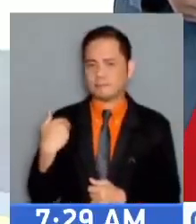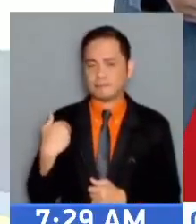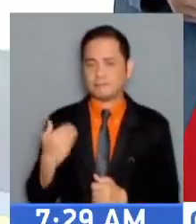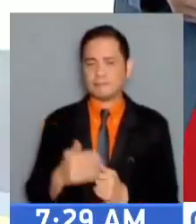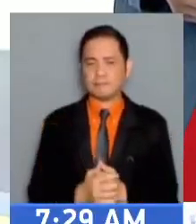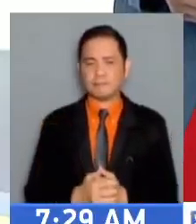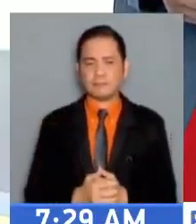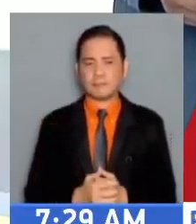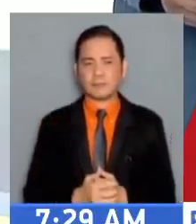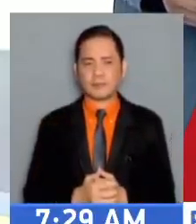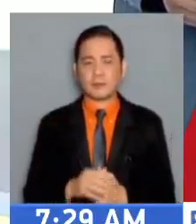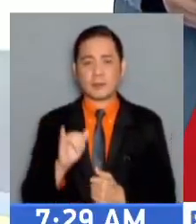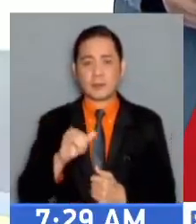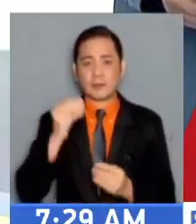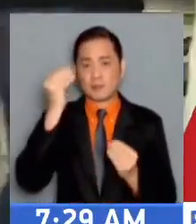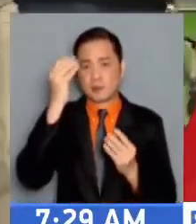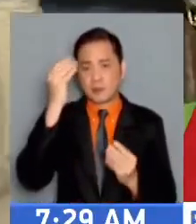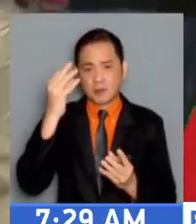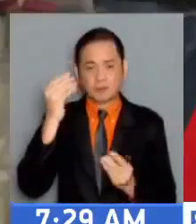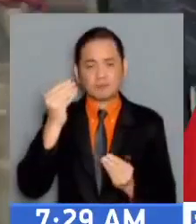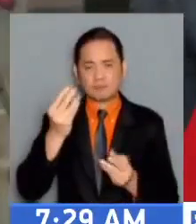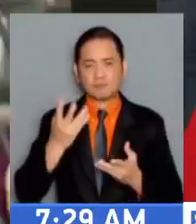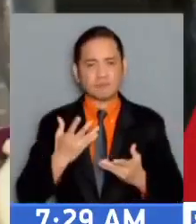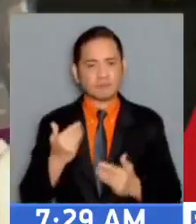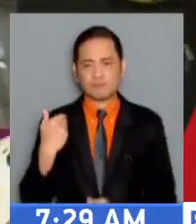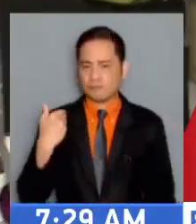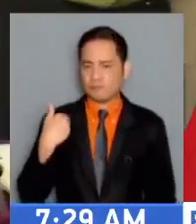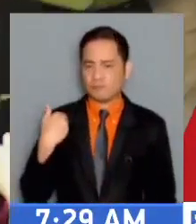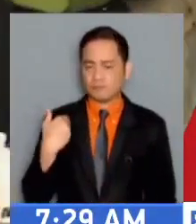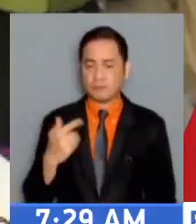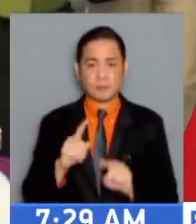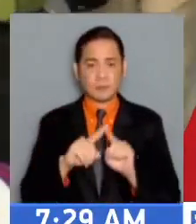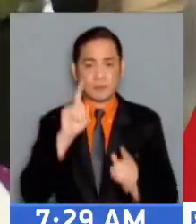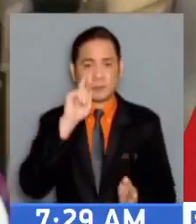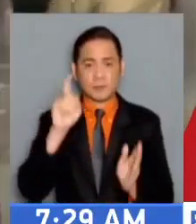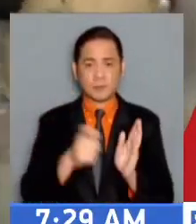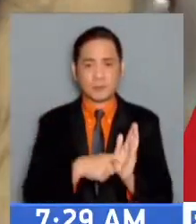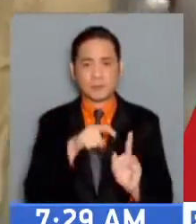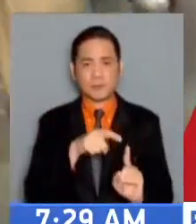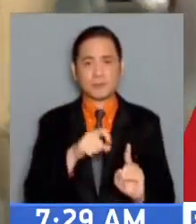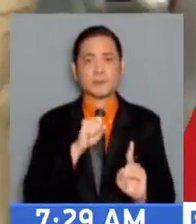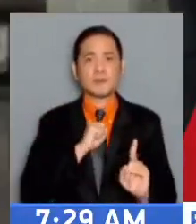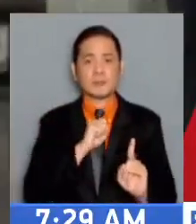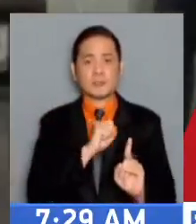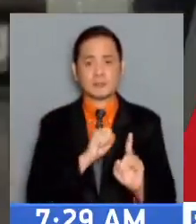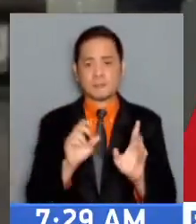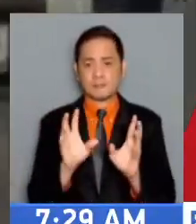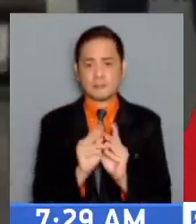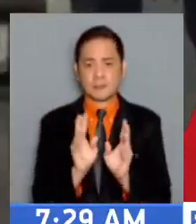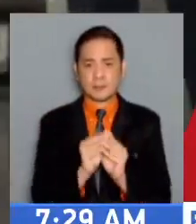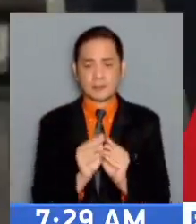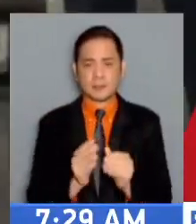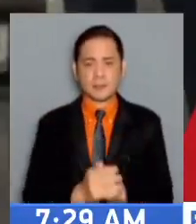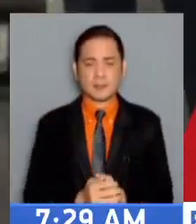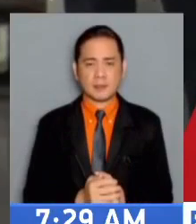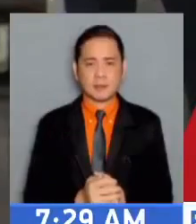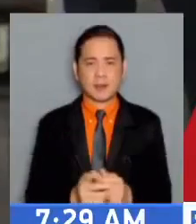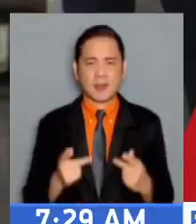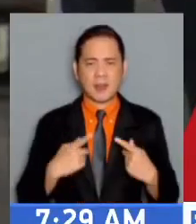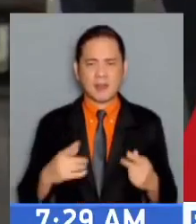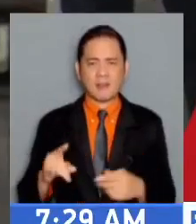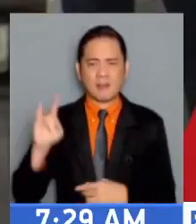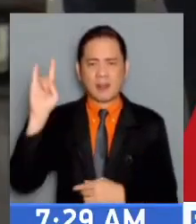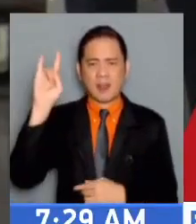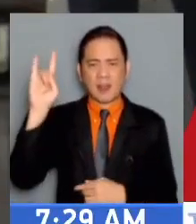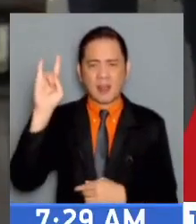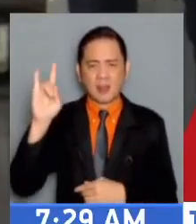this. But we noticed po, na-mention po during the Senate hearing that nakikita daw po itong mga advertisements na ito sa Facebook. So